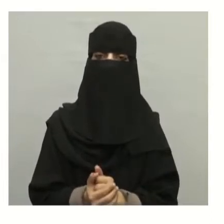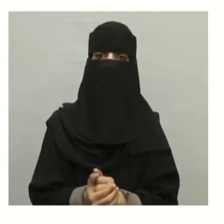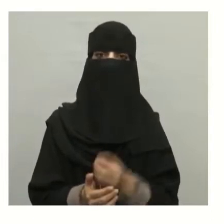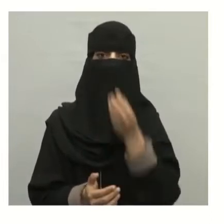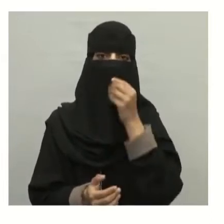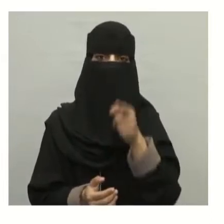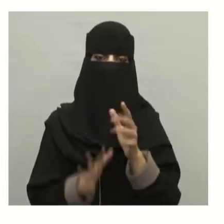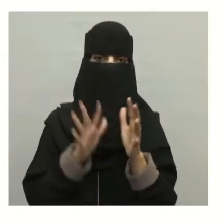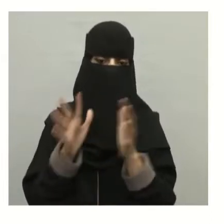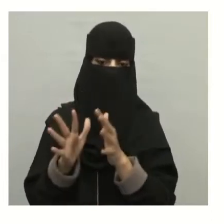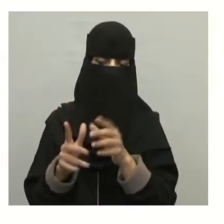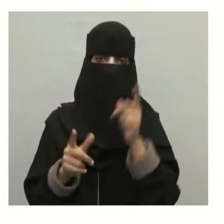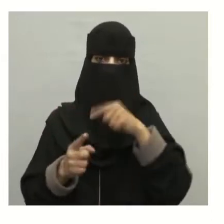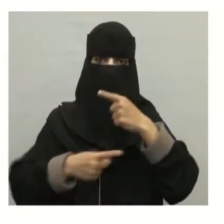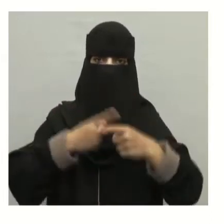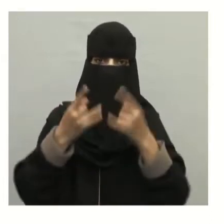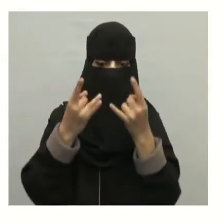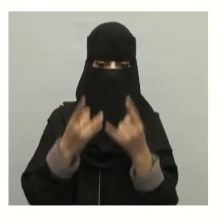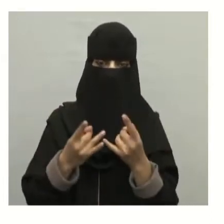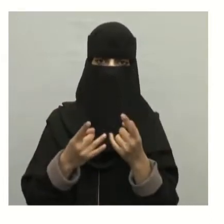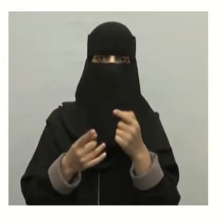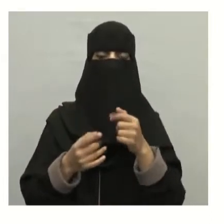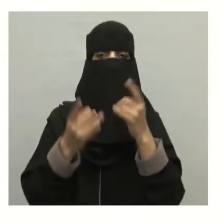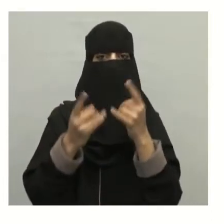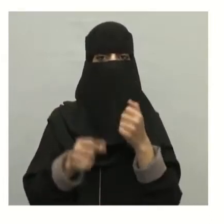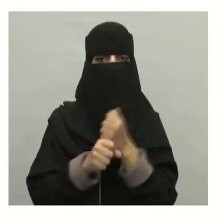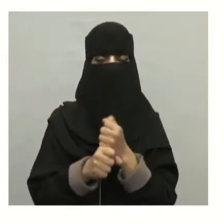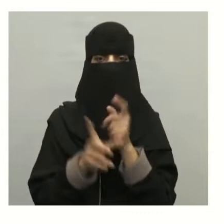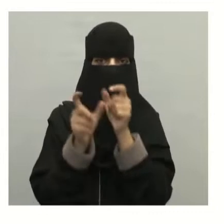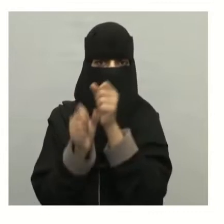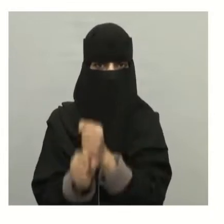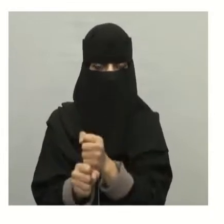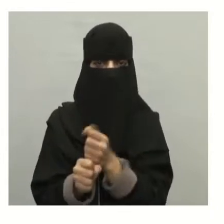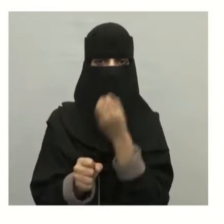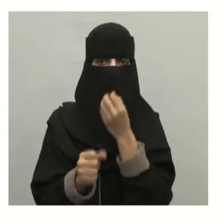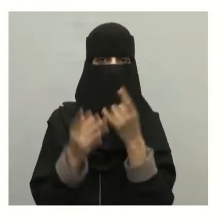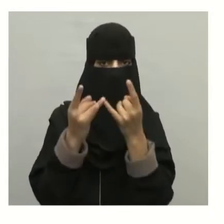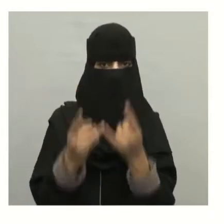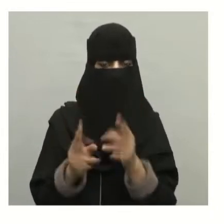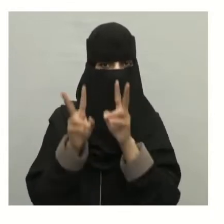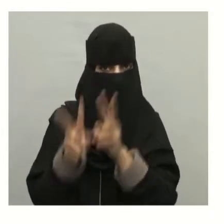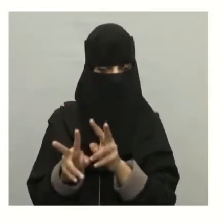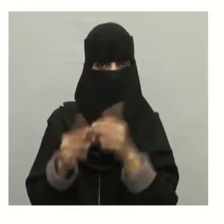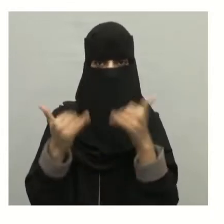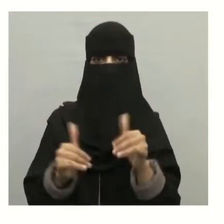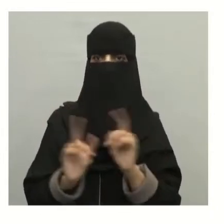الأطعمة تخزينها بشكل جيد وشكل صحيح للمحافظة على جودة الطعام.